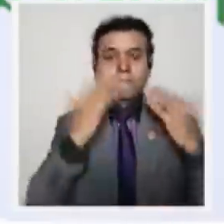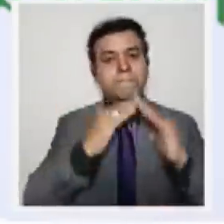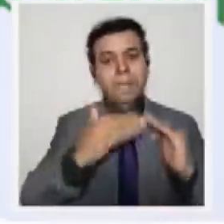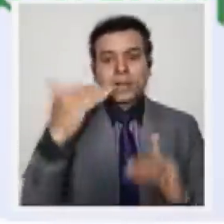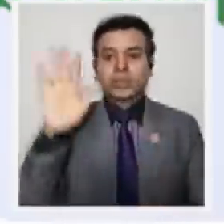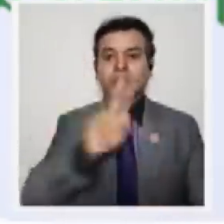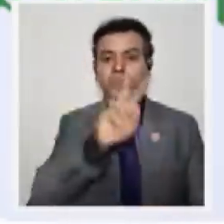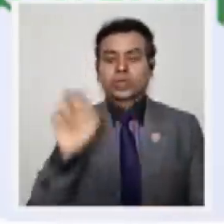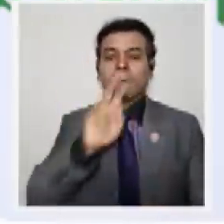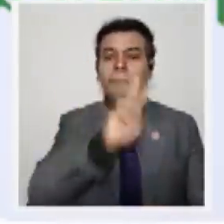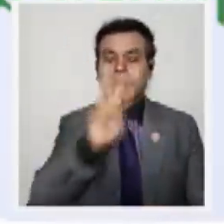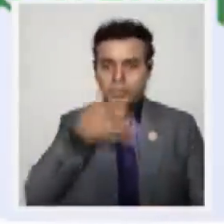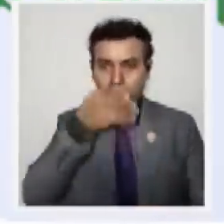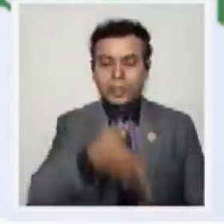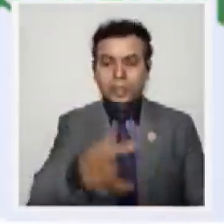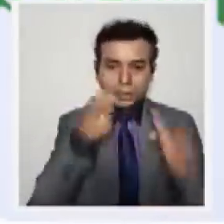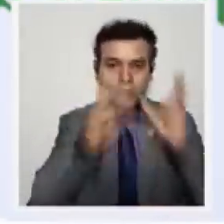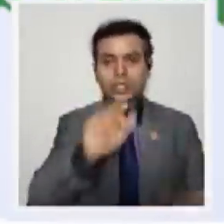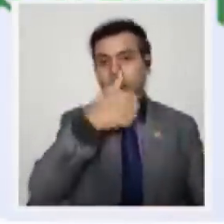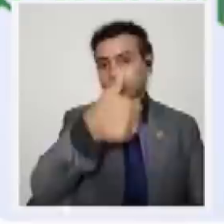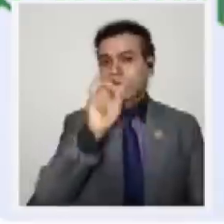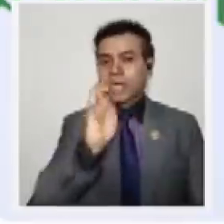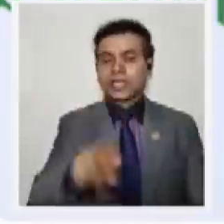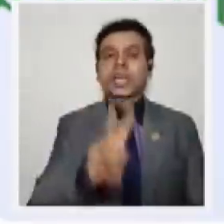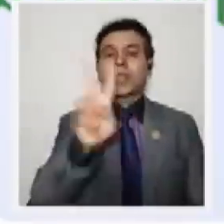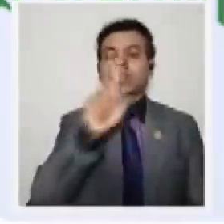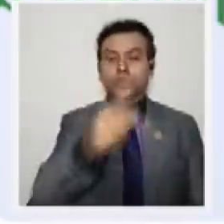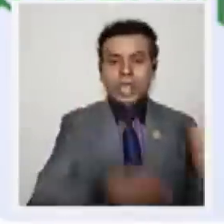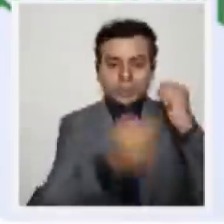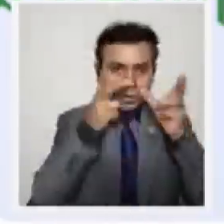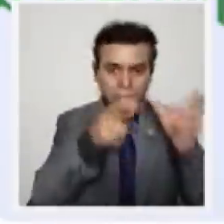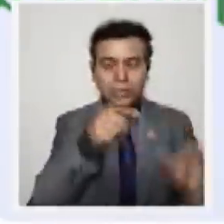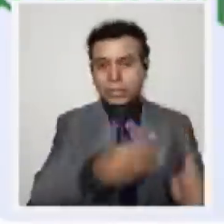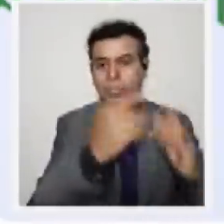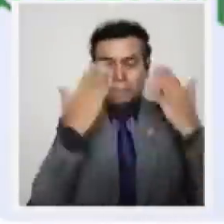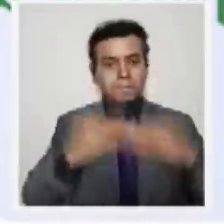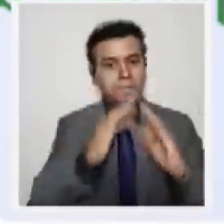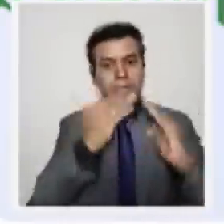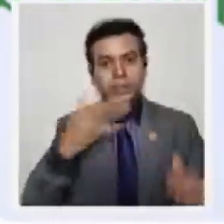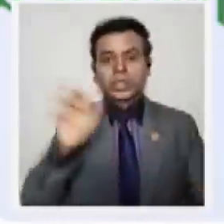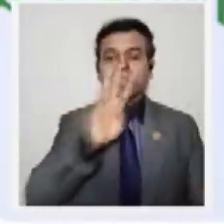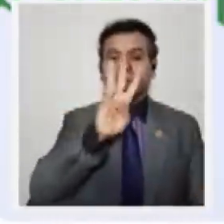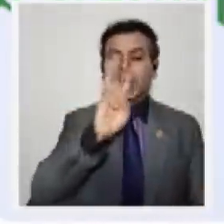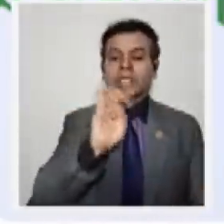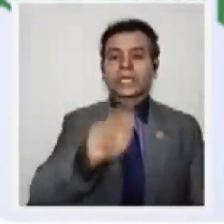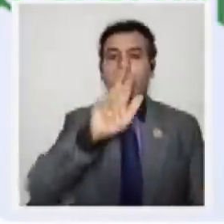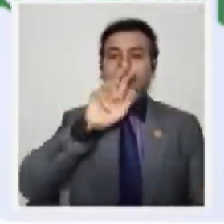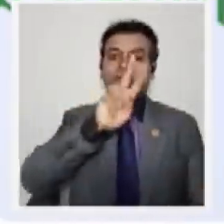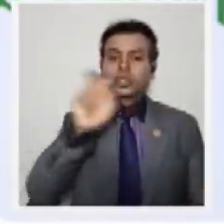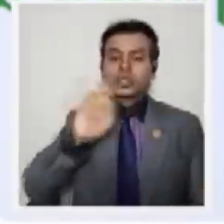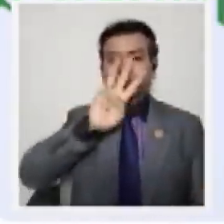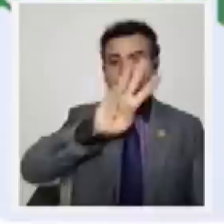24 ঘন্টায় আইসোলেশনে 449 জন, ছাড় পেয়েছেন আইসোলেশন থেকে 222 জন, বর্তমানে আইসোলেশনে